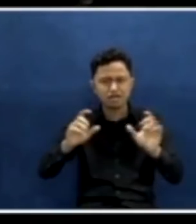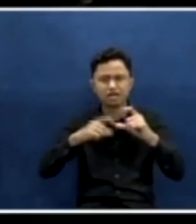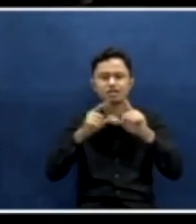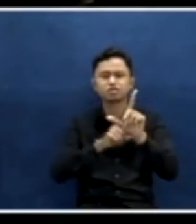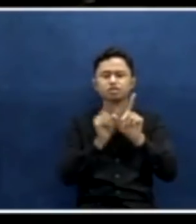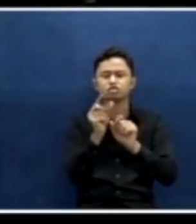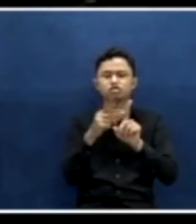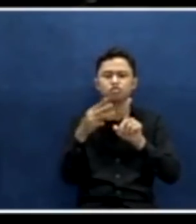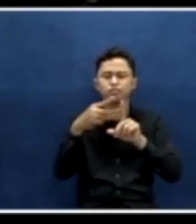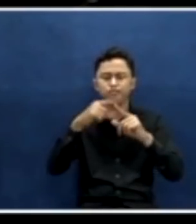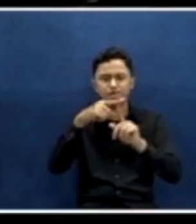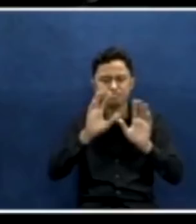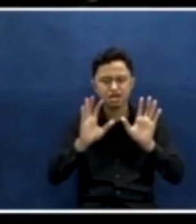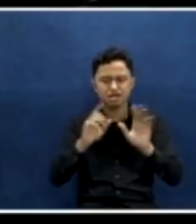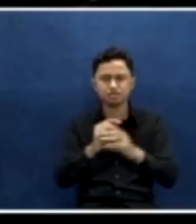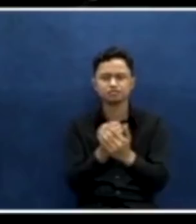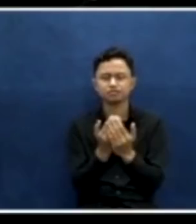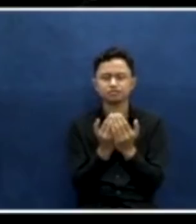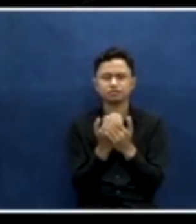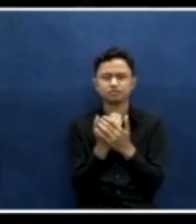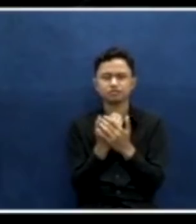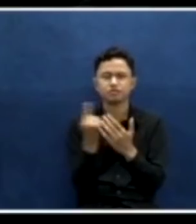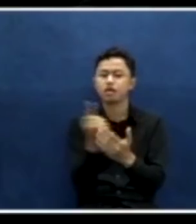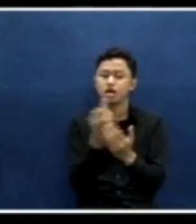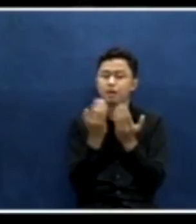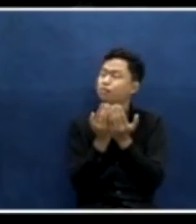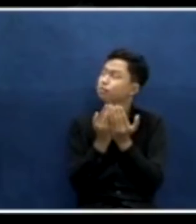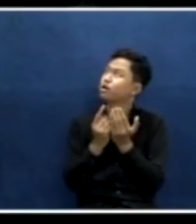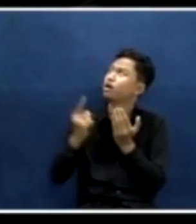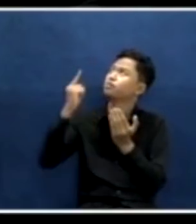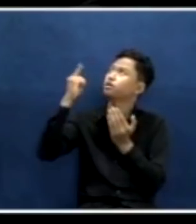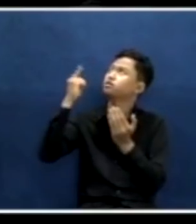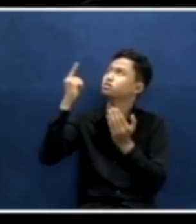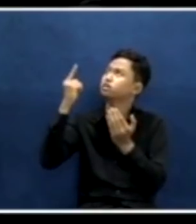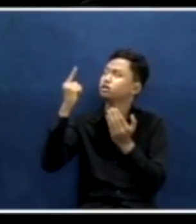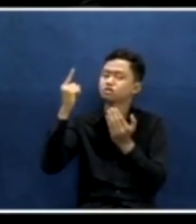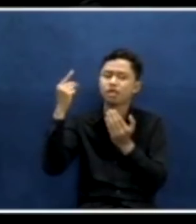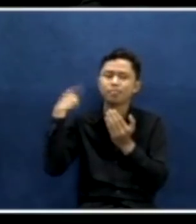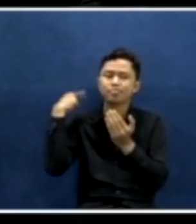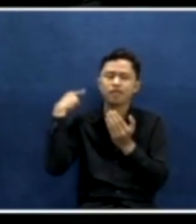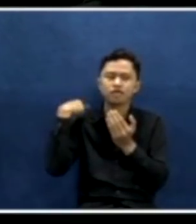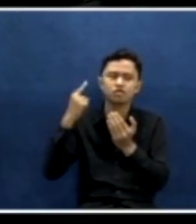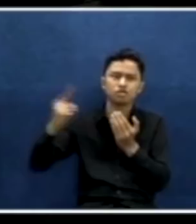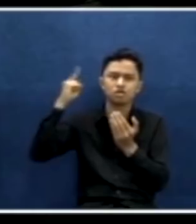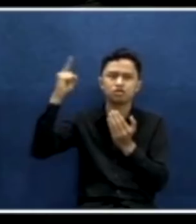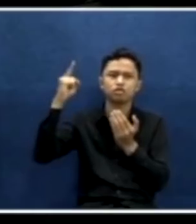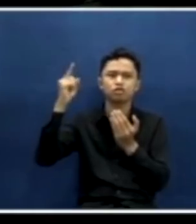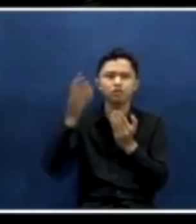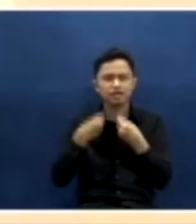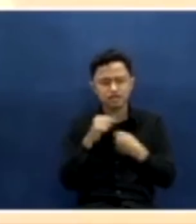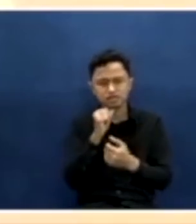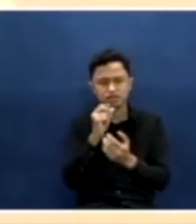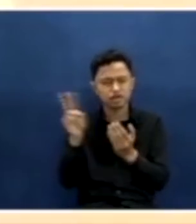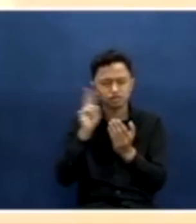konsumsi Ya Allah tapi kalau bukan kepada engkau kami berharap kepada siapa kami meminta pertolongan kepada saudara-saudara kami yang kami cintai